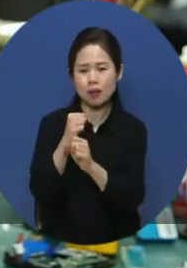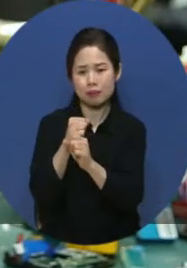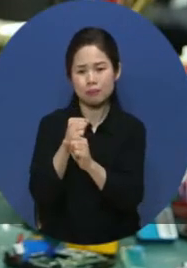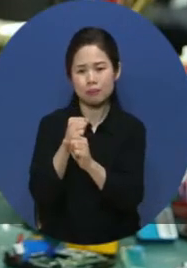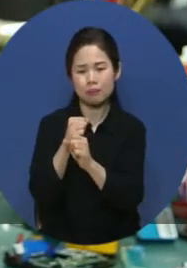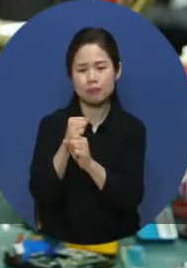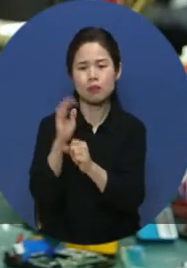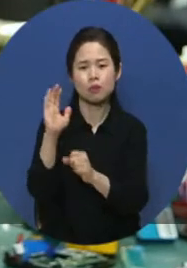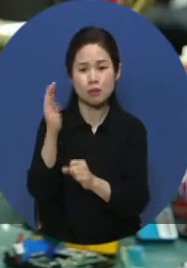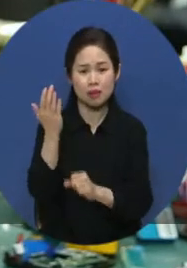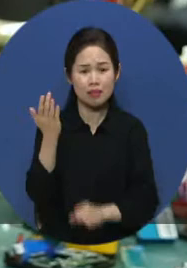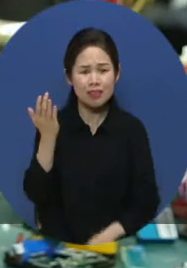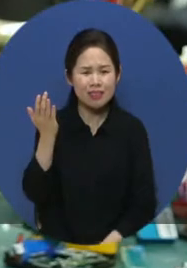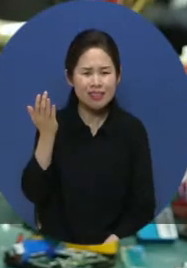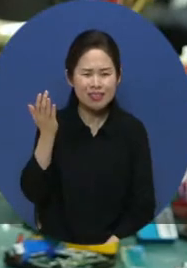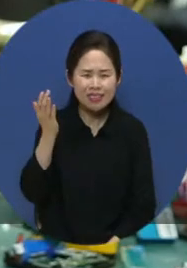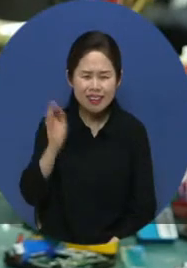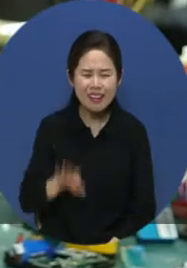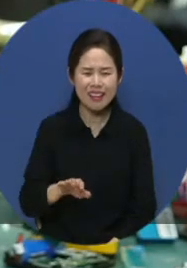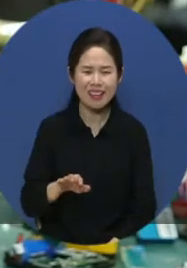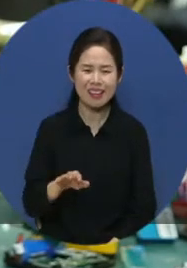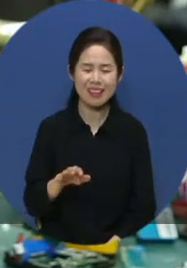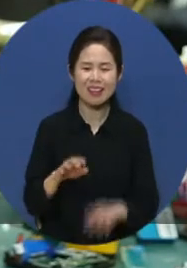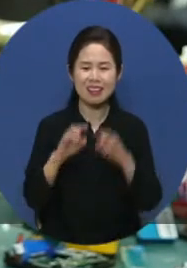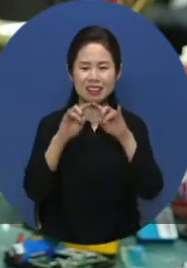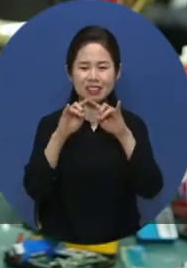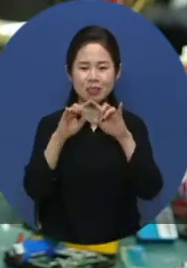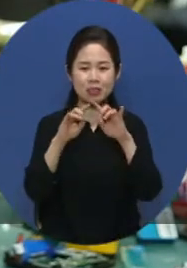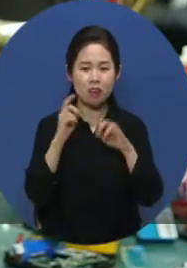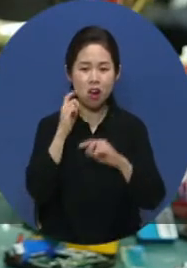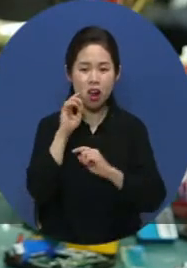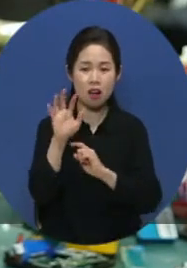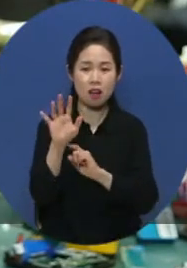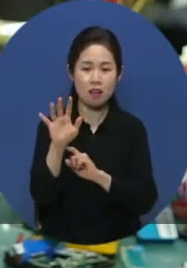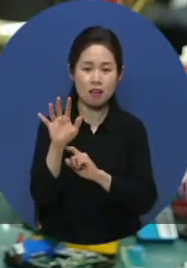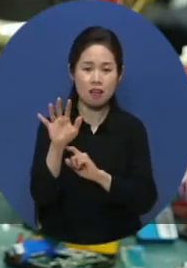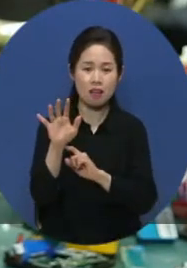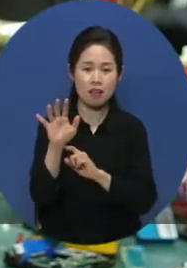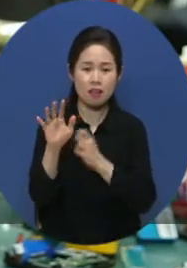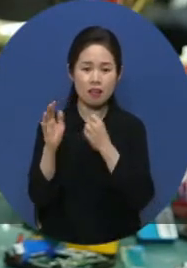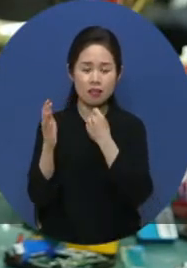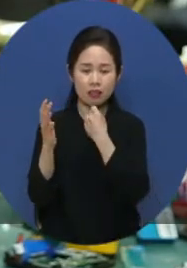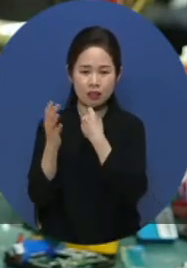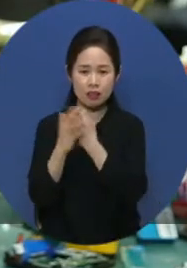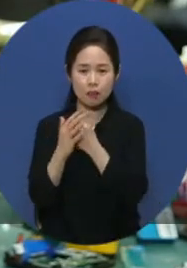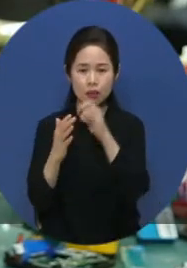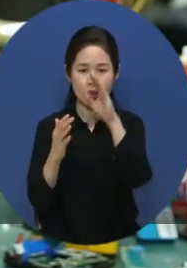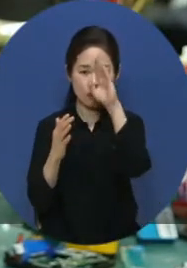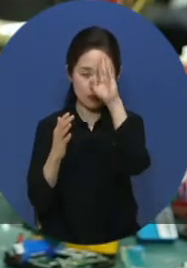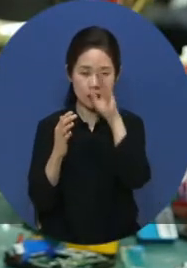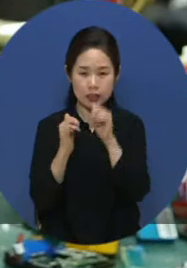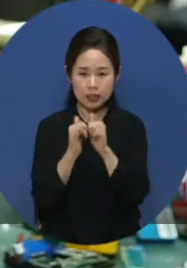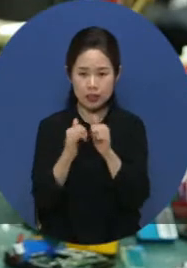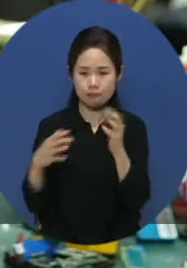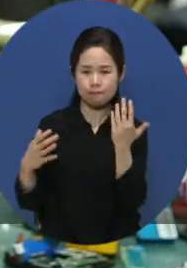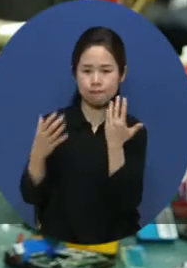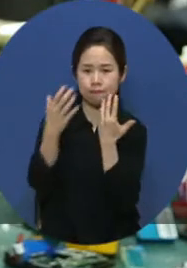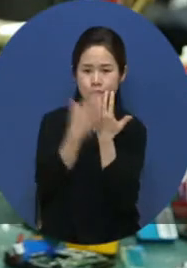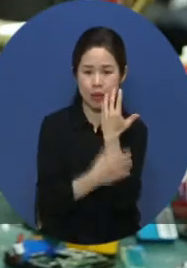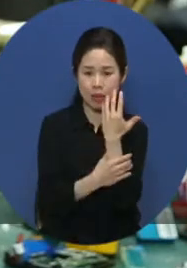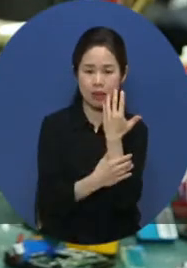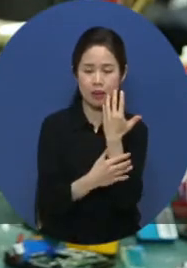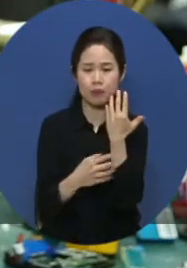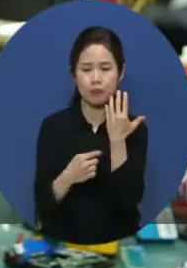사실상. 근데 이제 전자의수라는 특성상 환자분이 직접 착용해야 되는 그러한